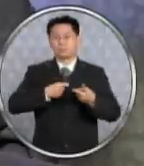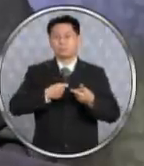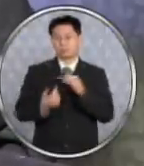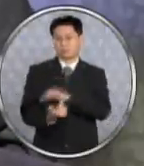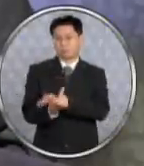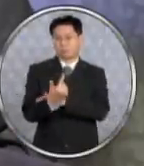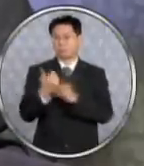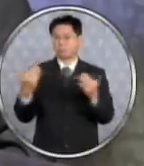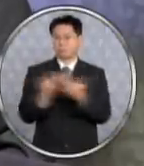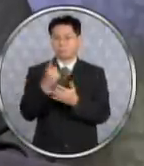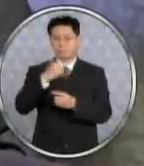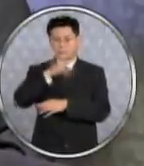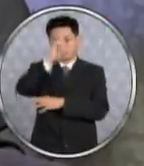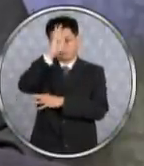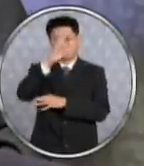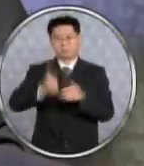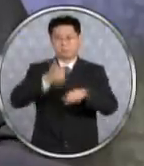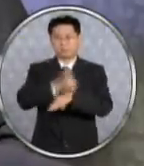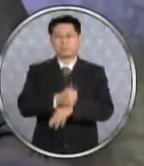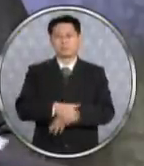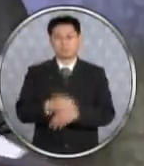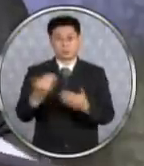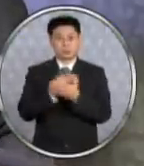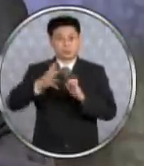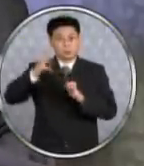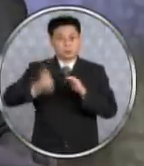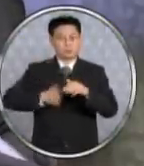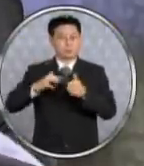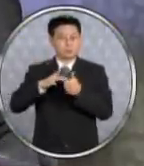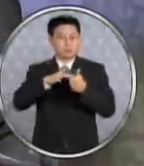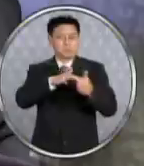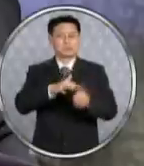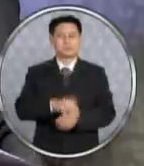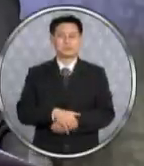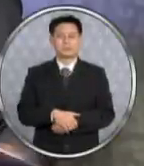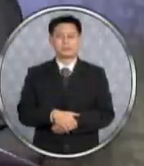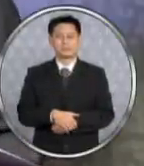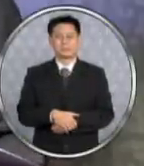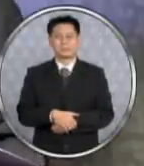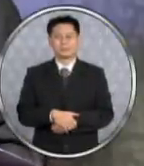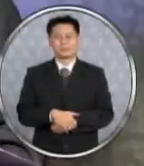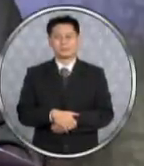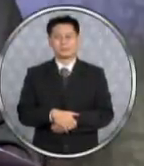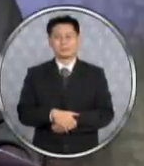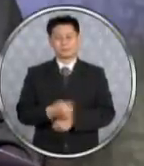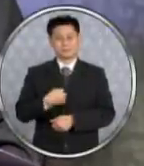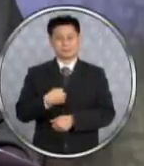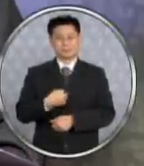须要换一个执政党来执政，换一个总统来带领这个国家。